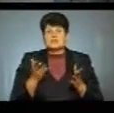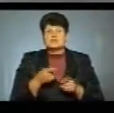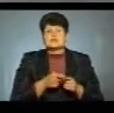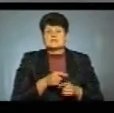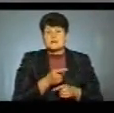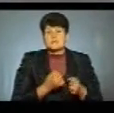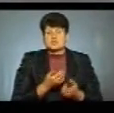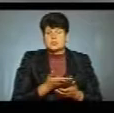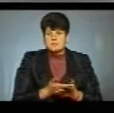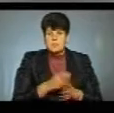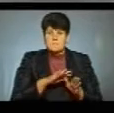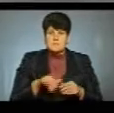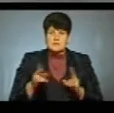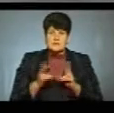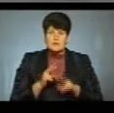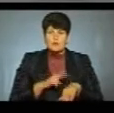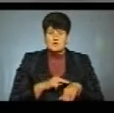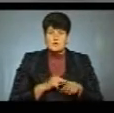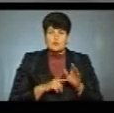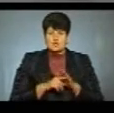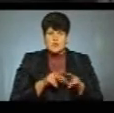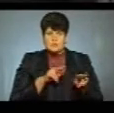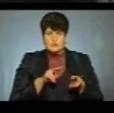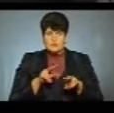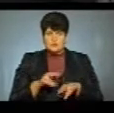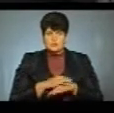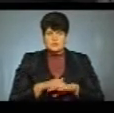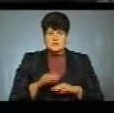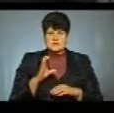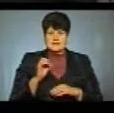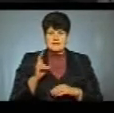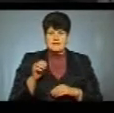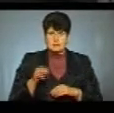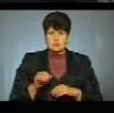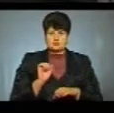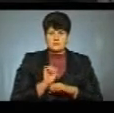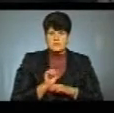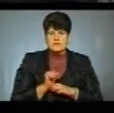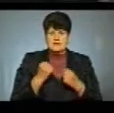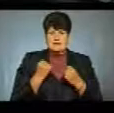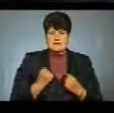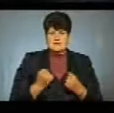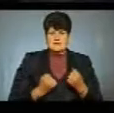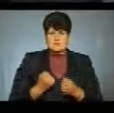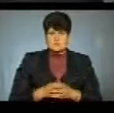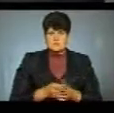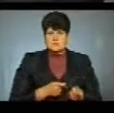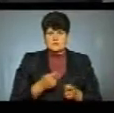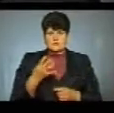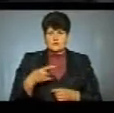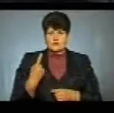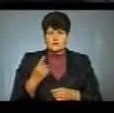машини. Одразу після зустрічі поліцейські почали патрулювати вулиці Скалата. Зупинили вантажівку. Перевозить 41